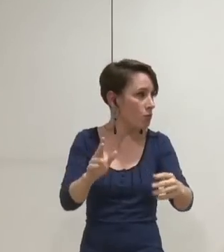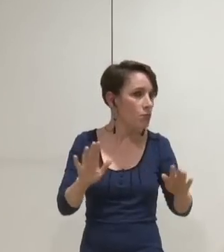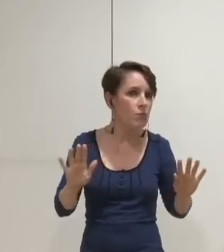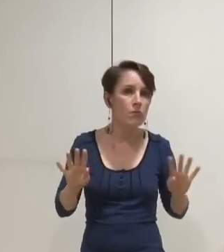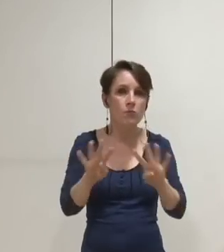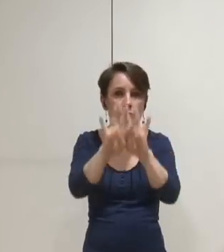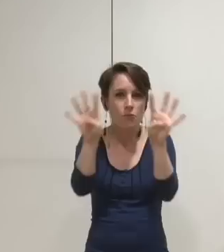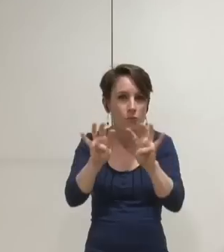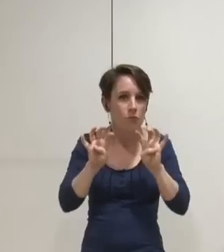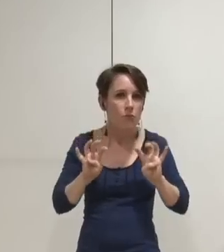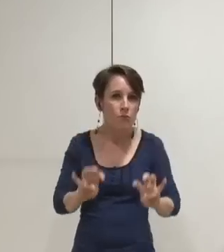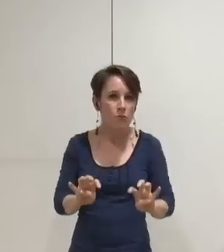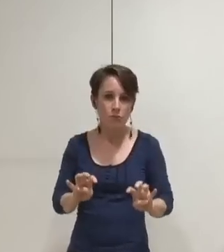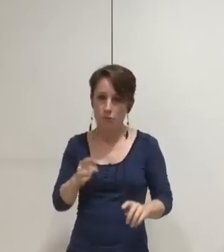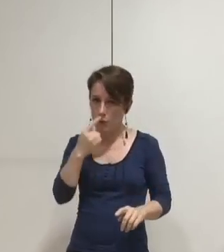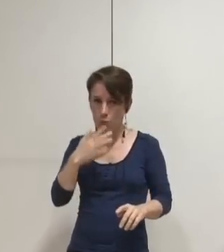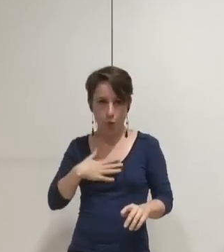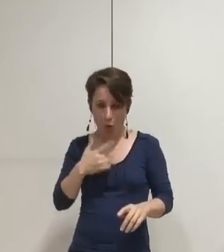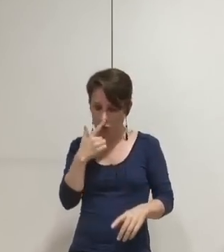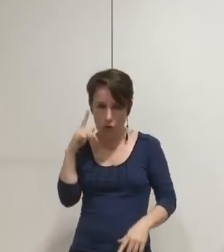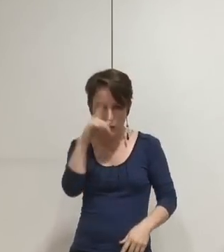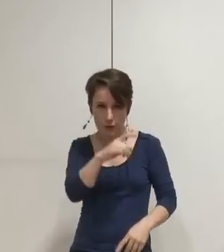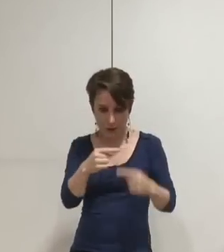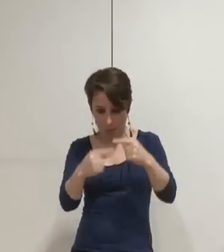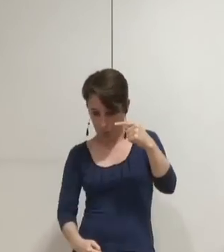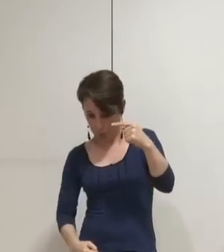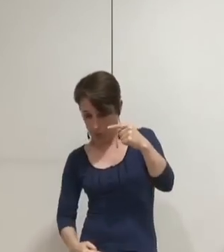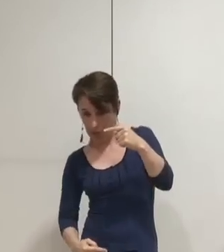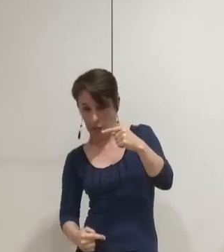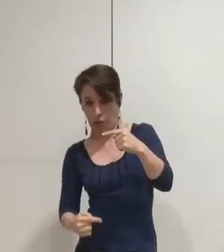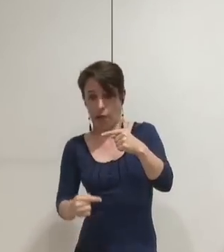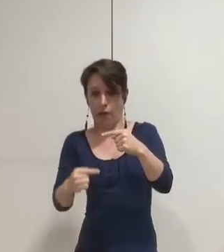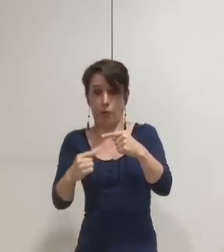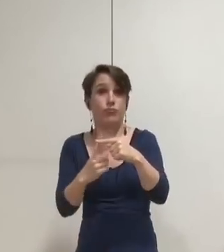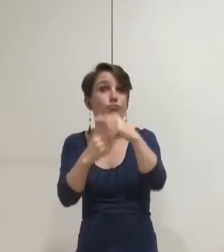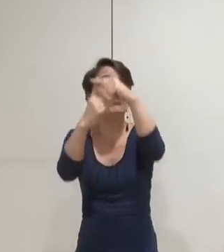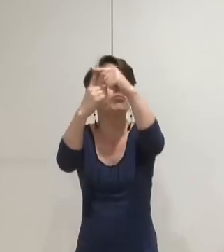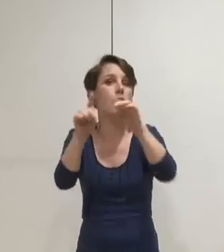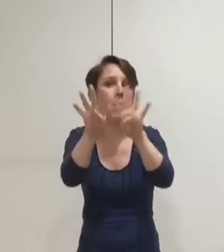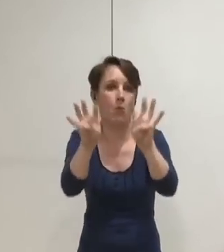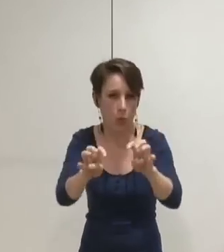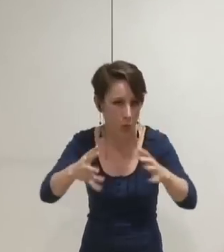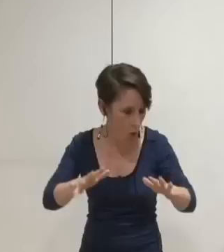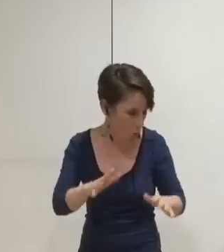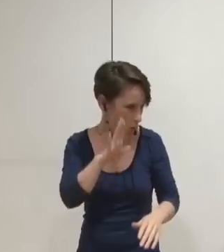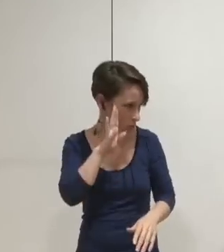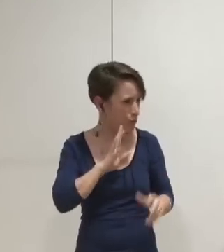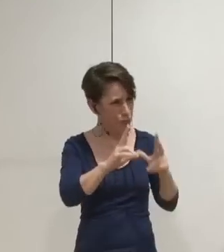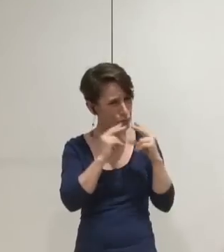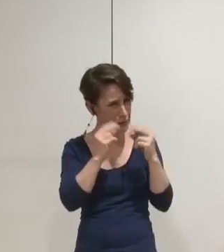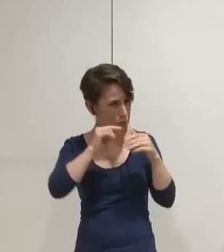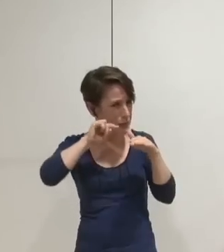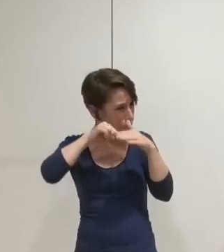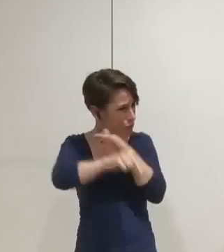même un peu un peu difficile et peut-être serons-nous amenés mais j'aimerais que vous me précisiez comment et sous qu dans quelles conditions